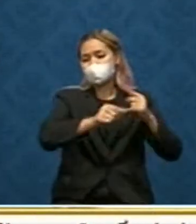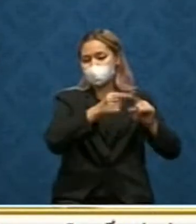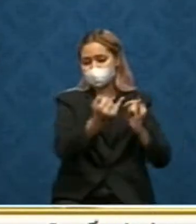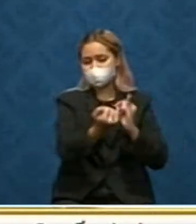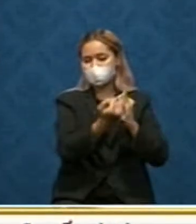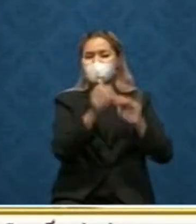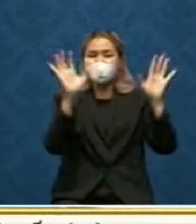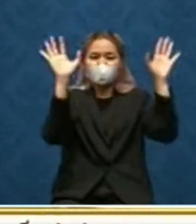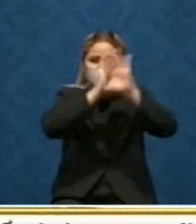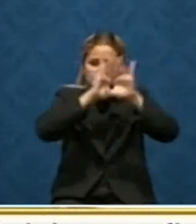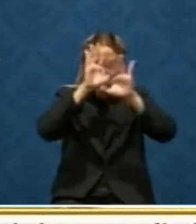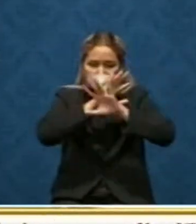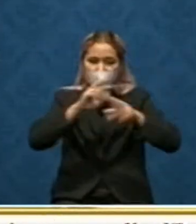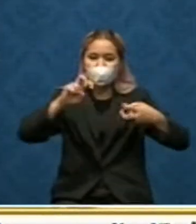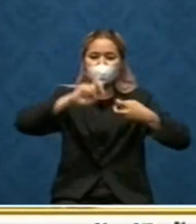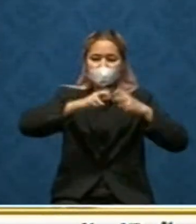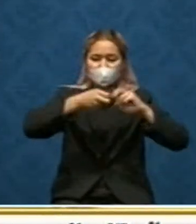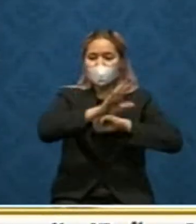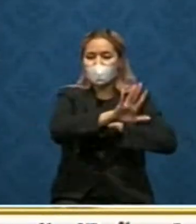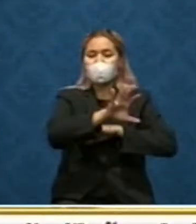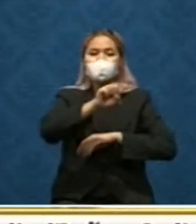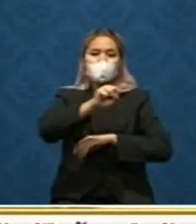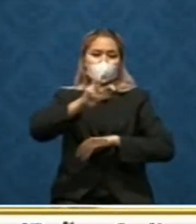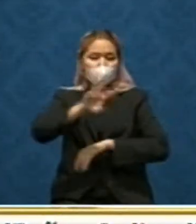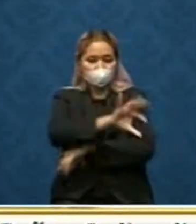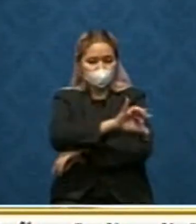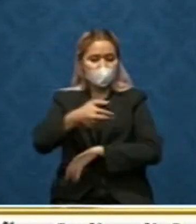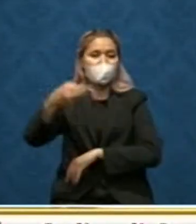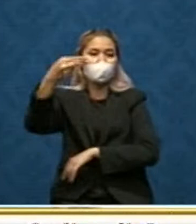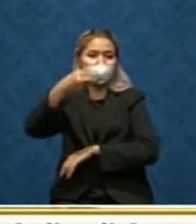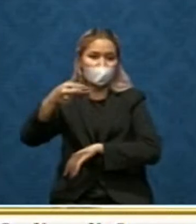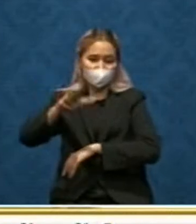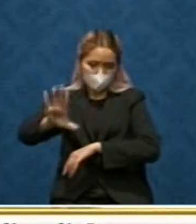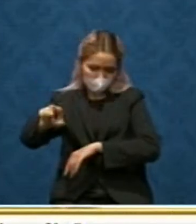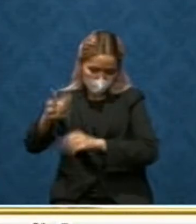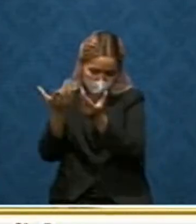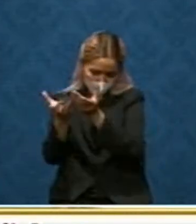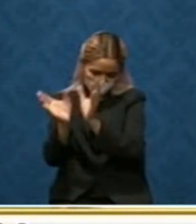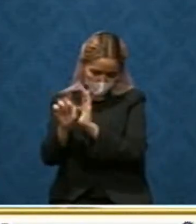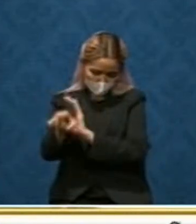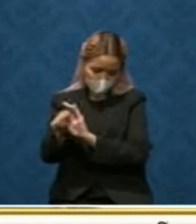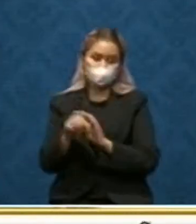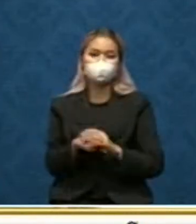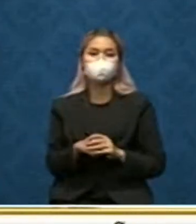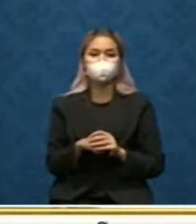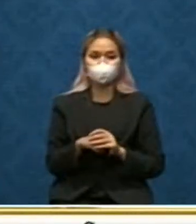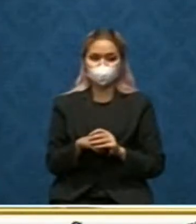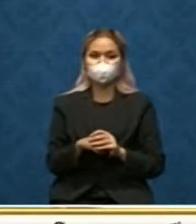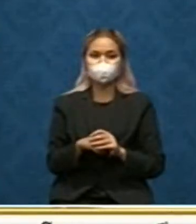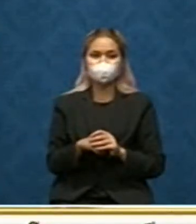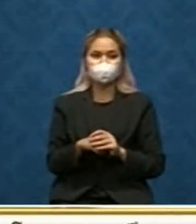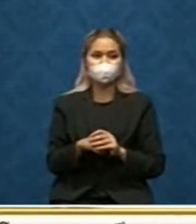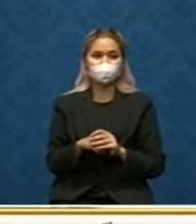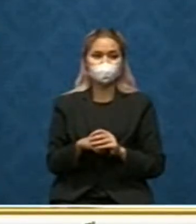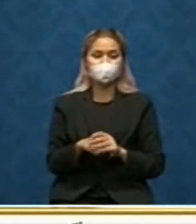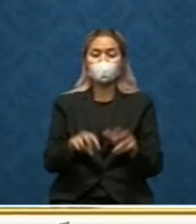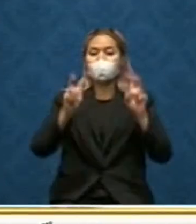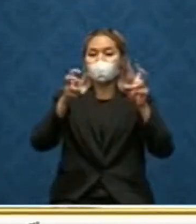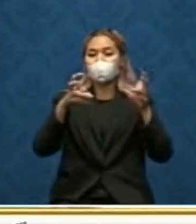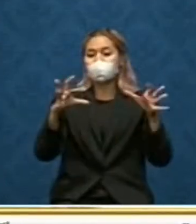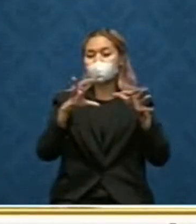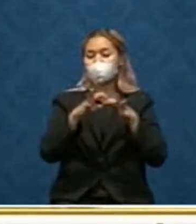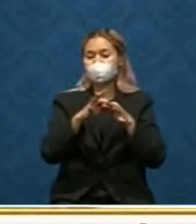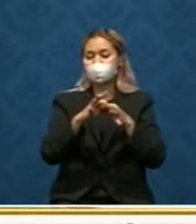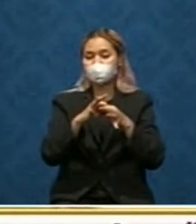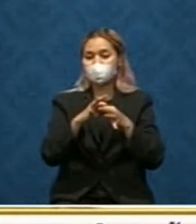ปองหลานไเหมือนกปกป้องสว้ออ Nashvilleเพราะฉนั้นเอาแค่นี้สำหับเรื่องของกปรับ